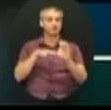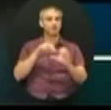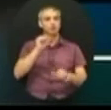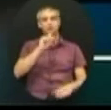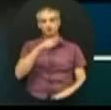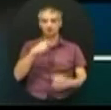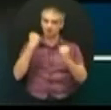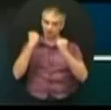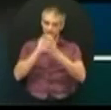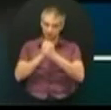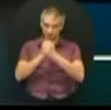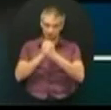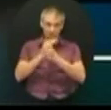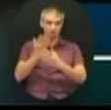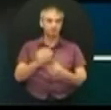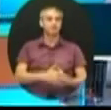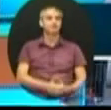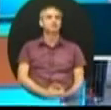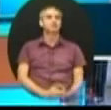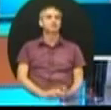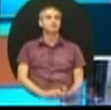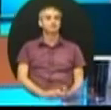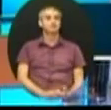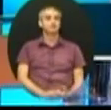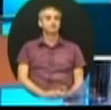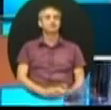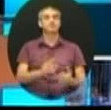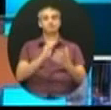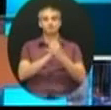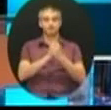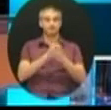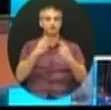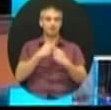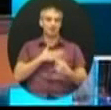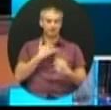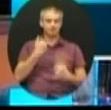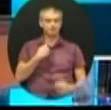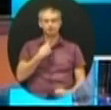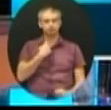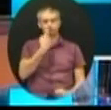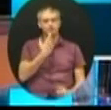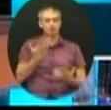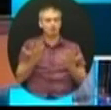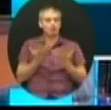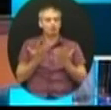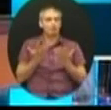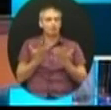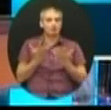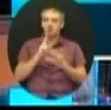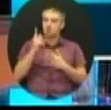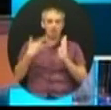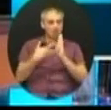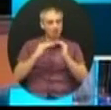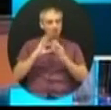זקי, חזק וברוך. תודה רבה. והקריאה האישית שלי לכבוד החגים, אני תמיד שואל את עצמי, איך על פי כל